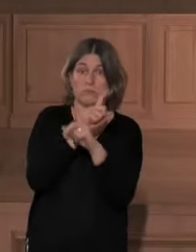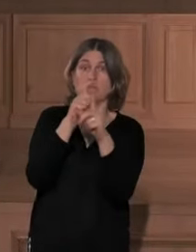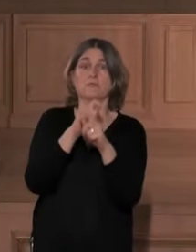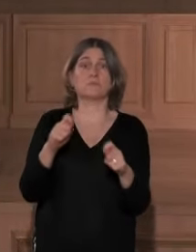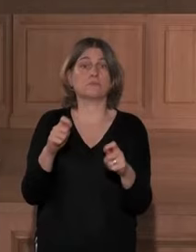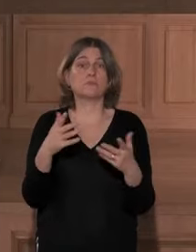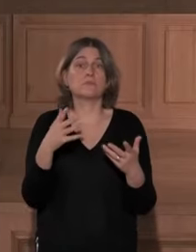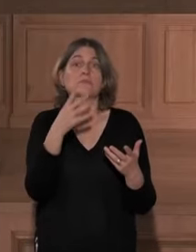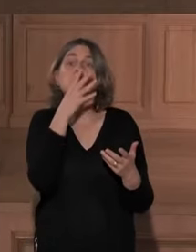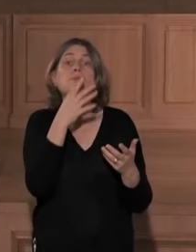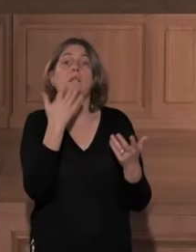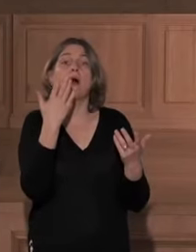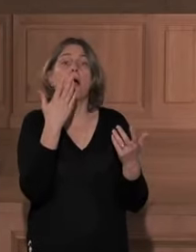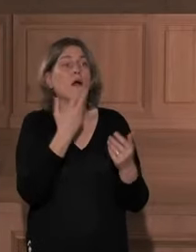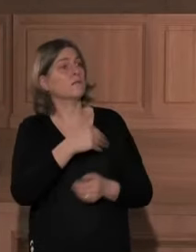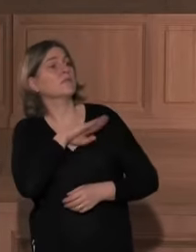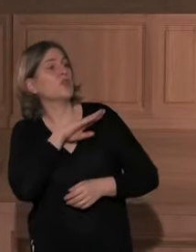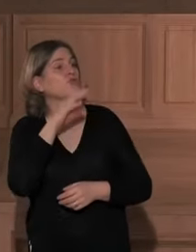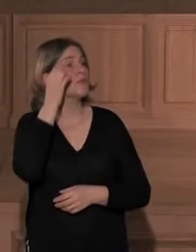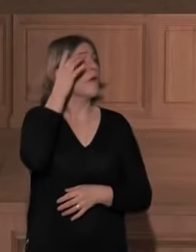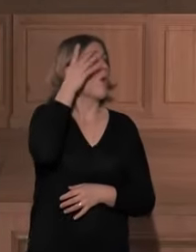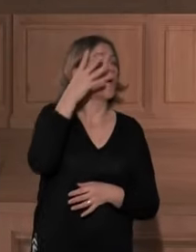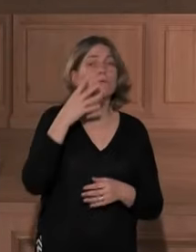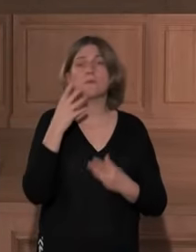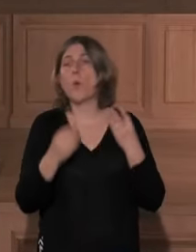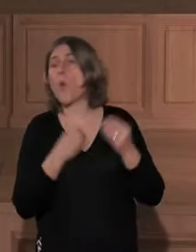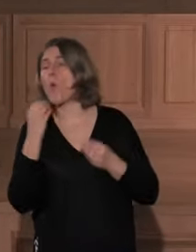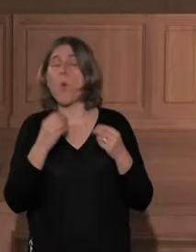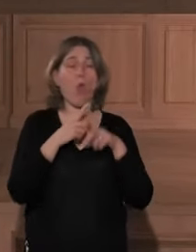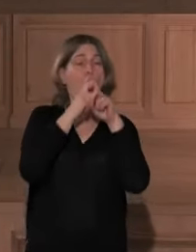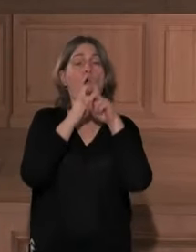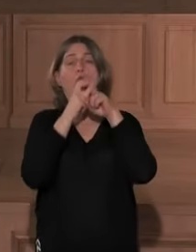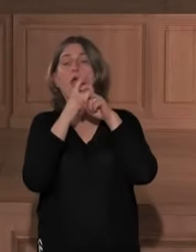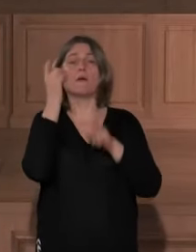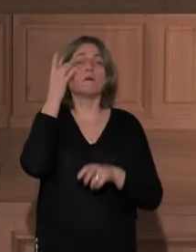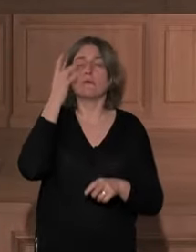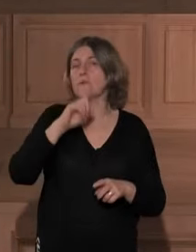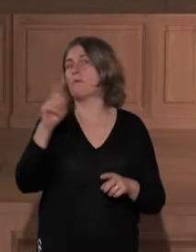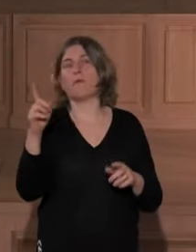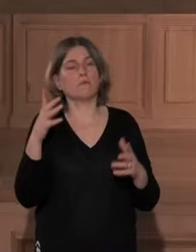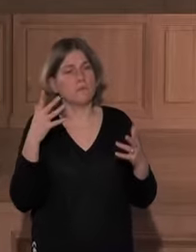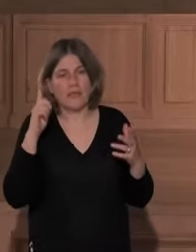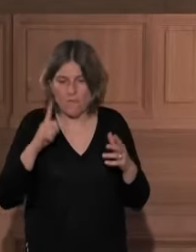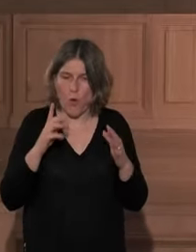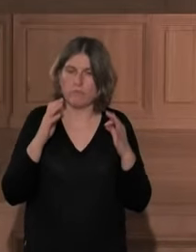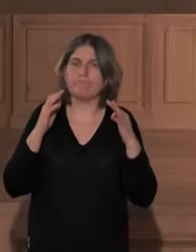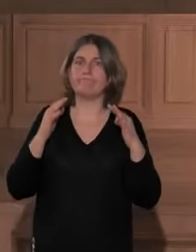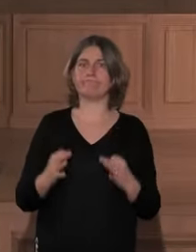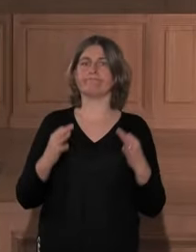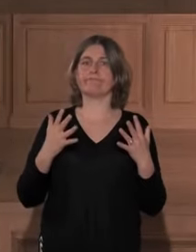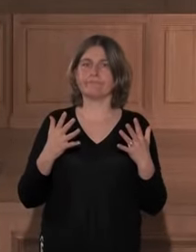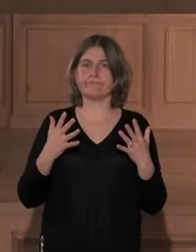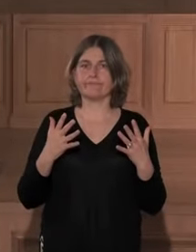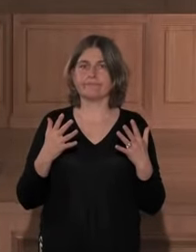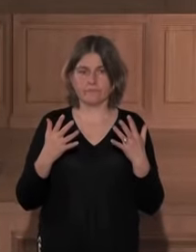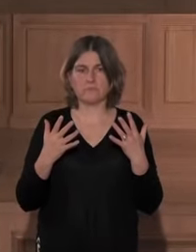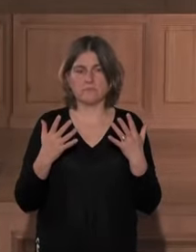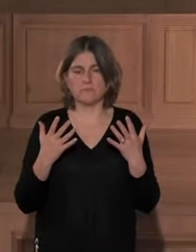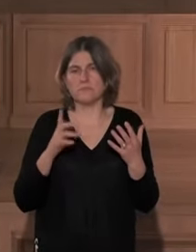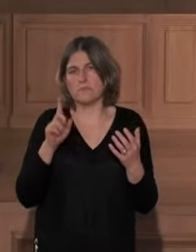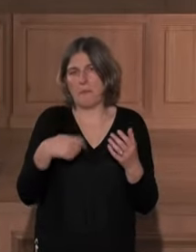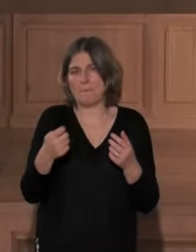Et vous ne pouvez pas prendre en charge des enfants n'importe comment, et en calculant et en demandant des montants et des budgets qui ne sont pas